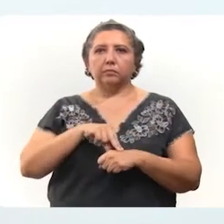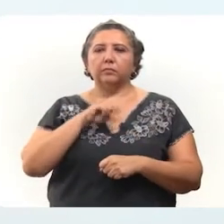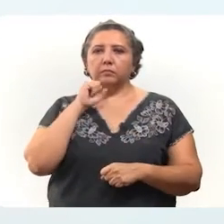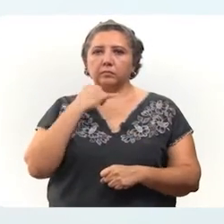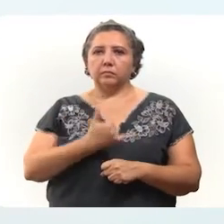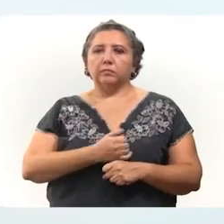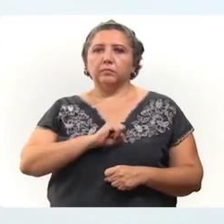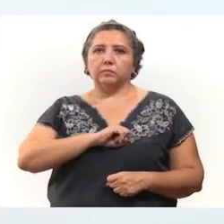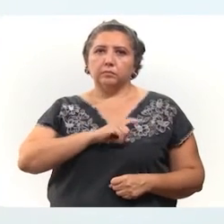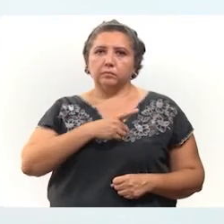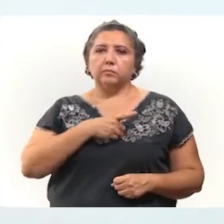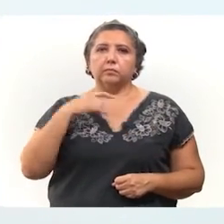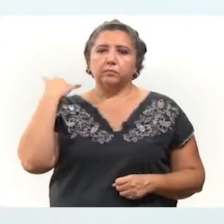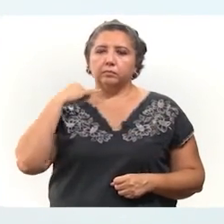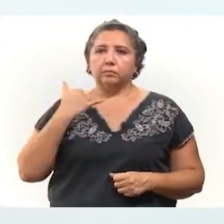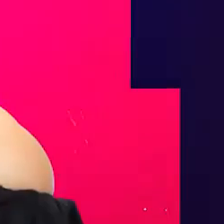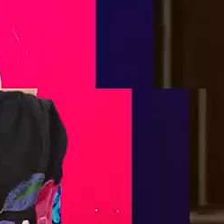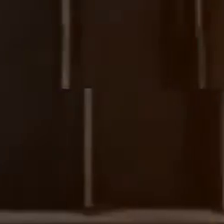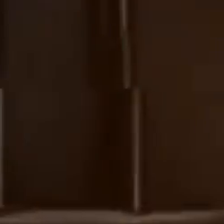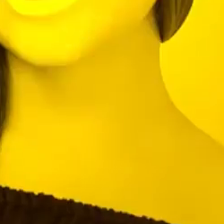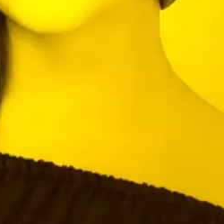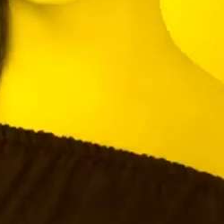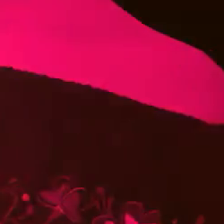piskina, kuchik pisikobe, kan kanyanil.